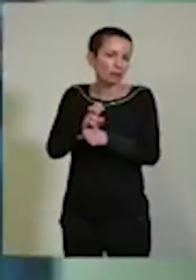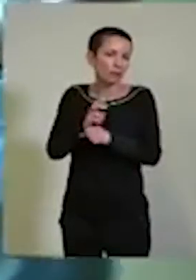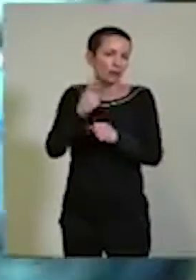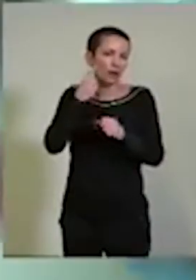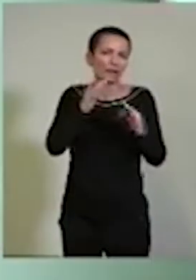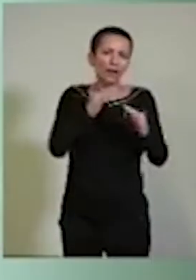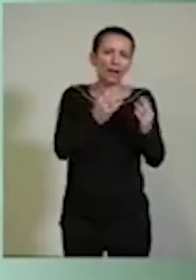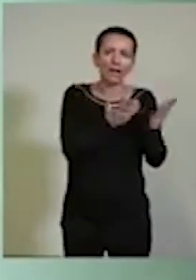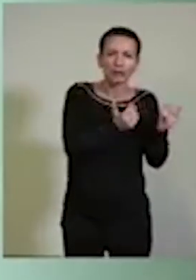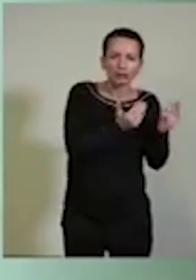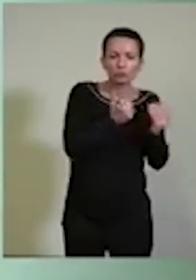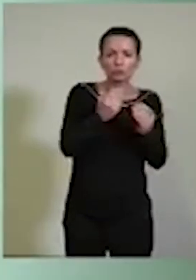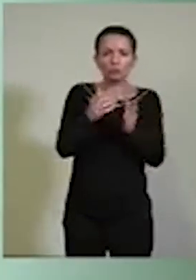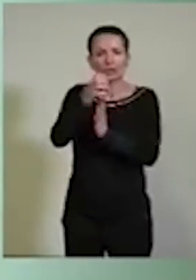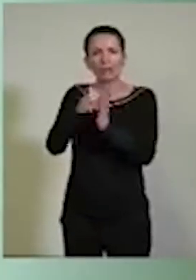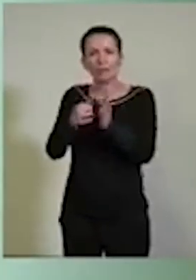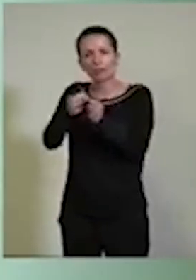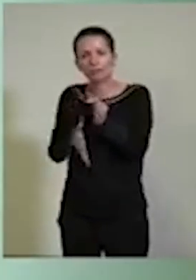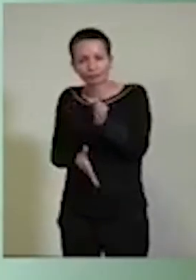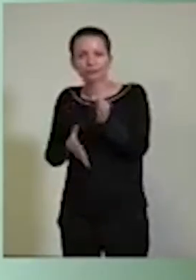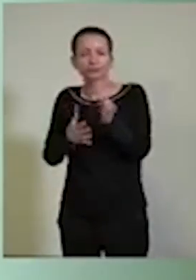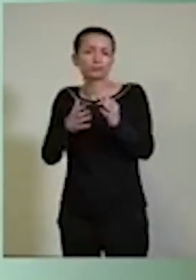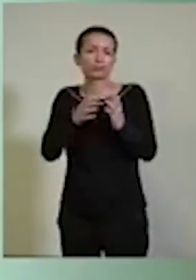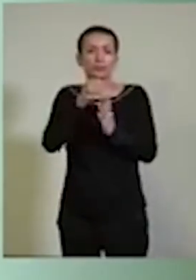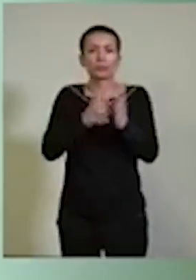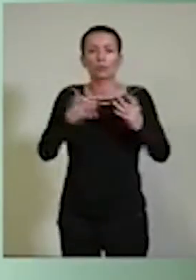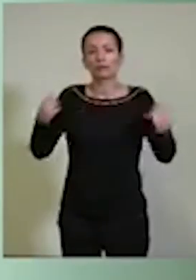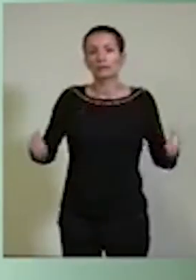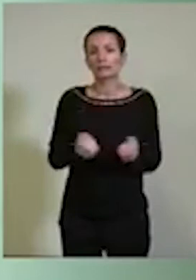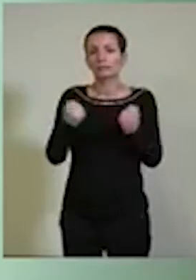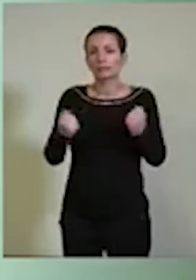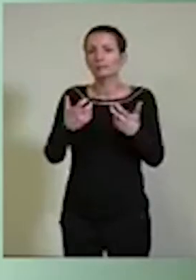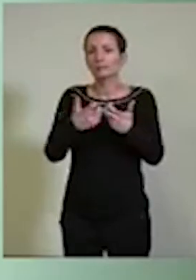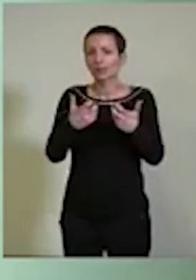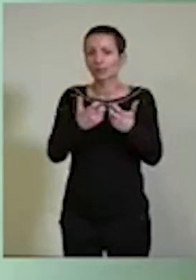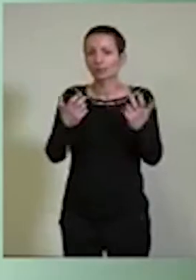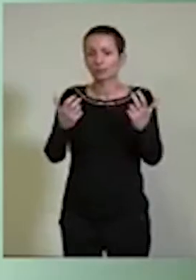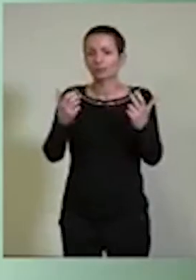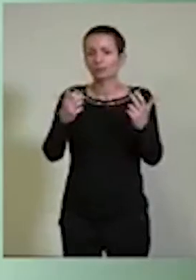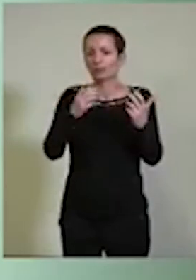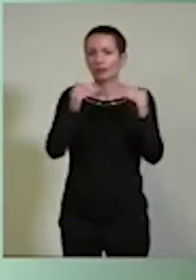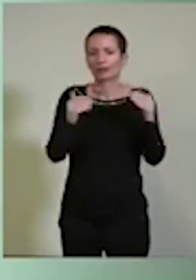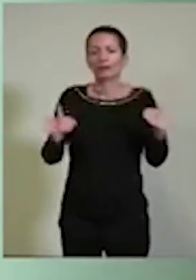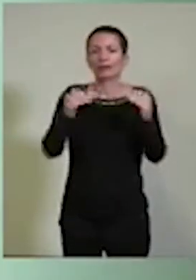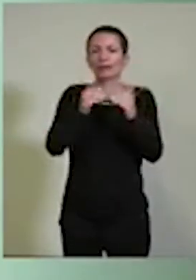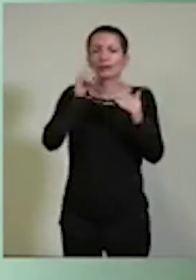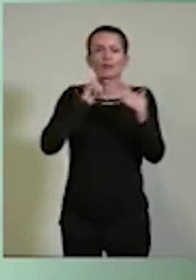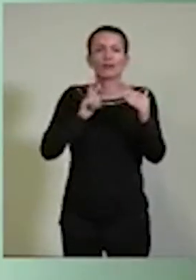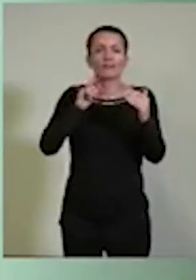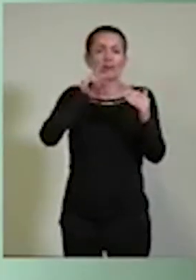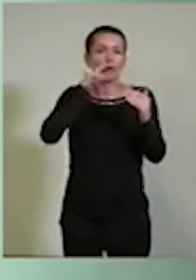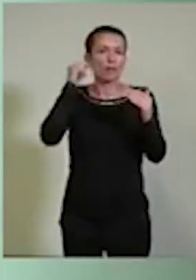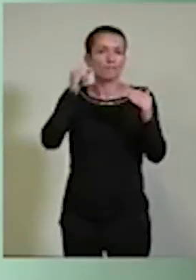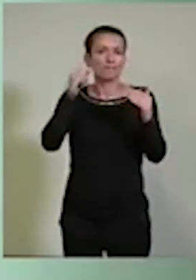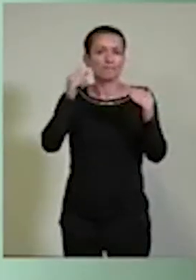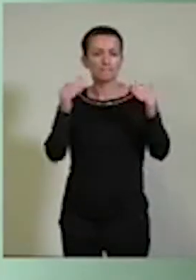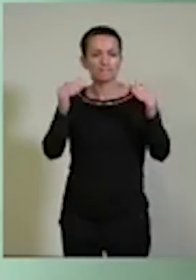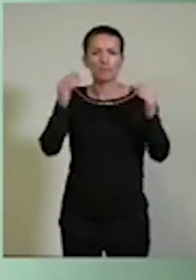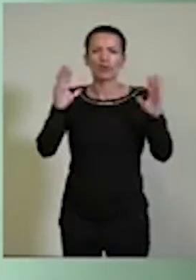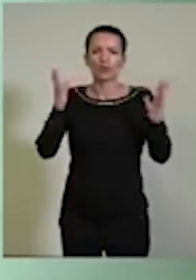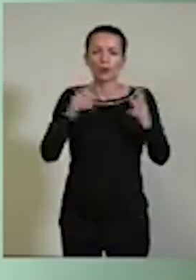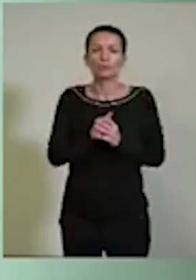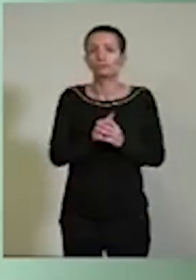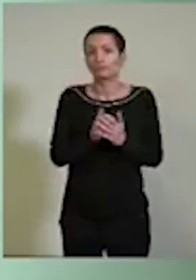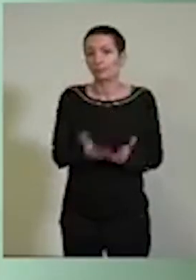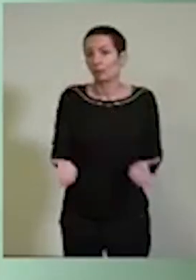les rendus en fait de ces rapports d'activité et notamment la d'évaluation de l'égalité femmes-hommes. Tout simplement